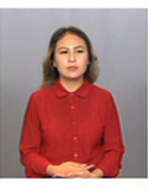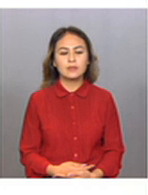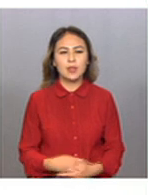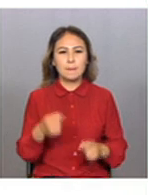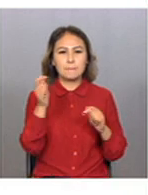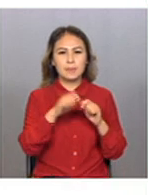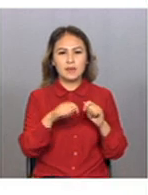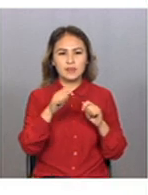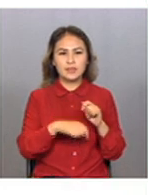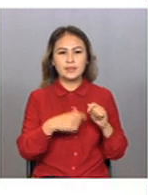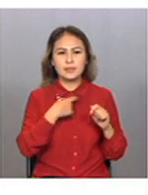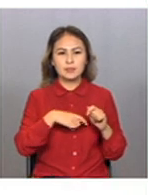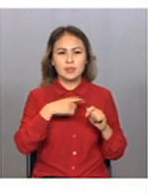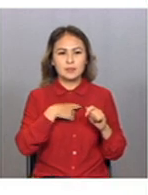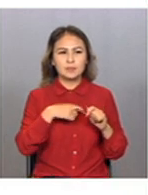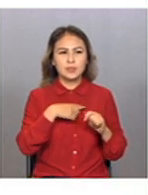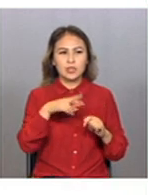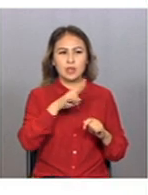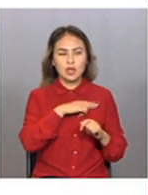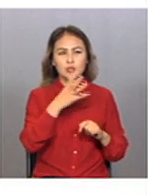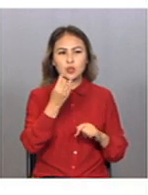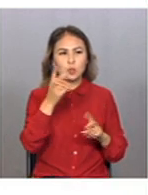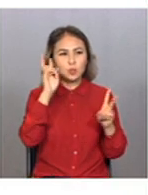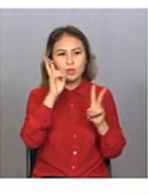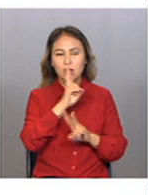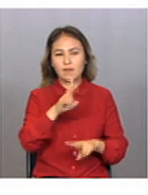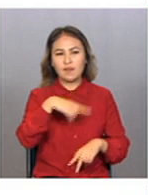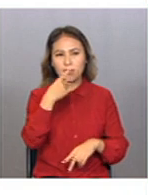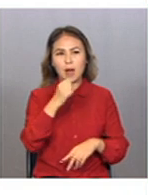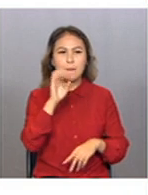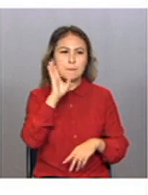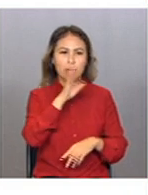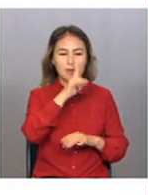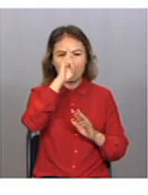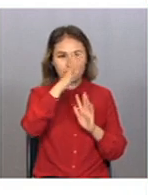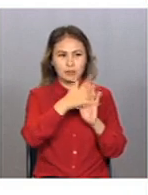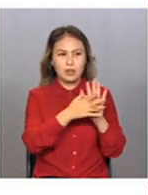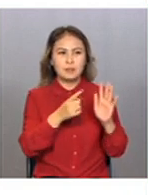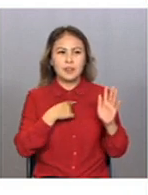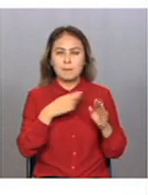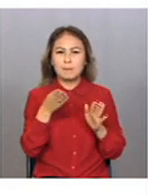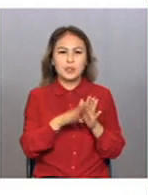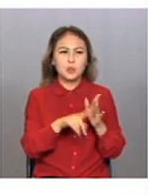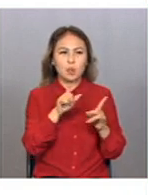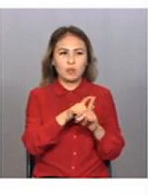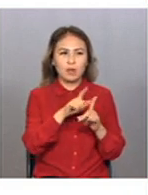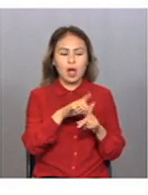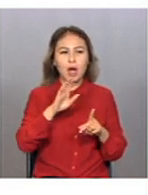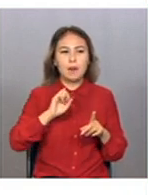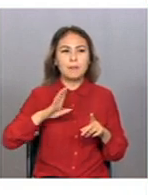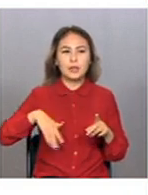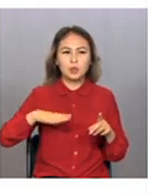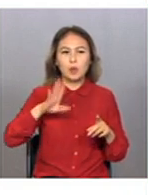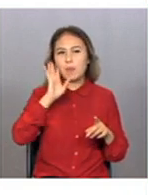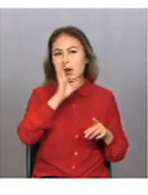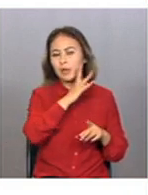Проверьте себя. Я еще не умел говорить, а мама понимала меня без слов.